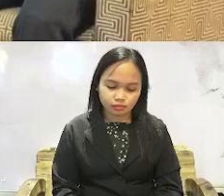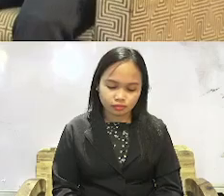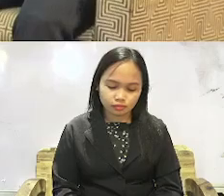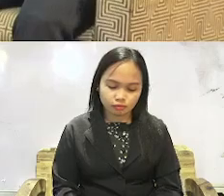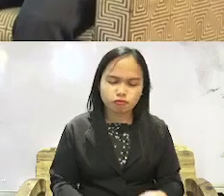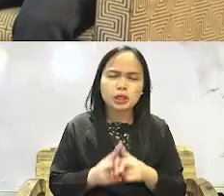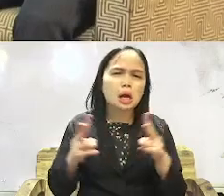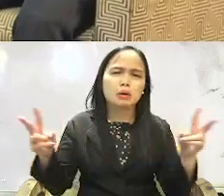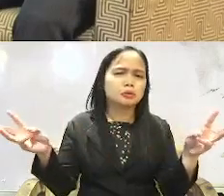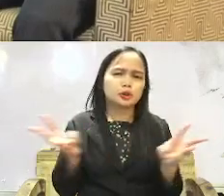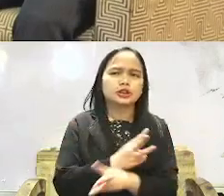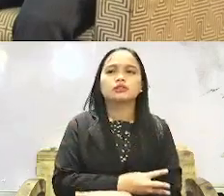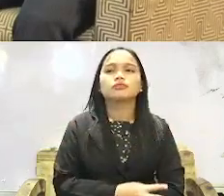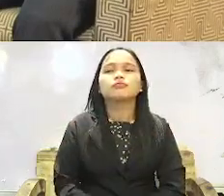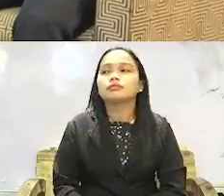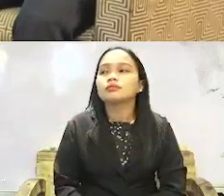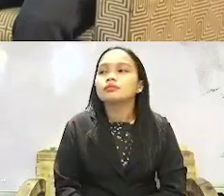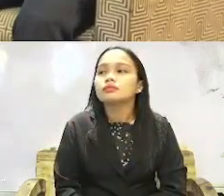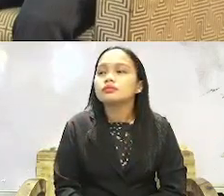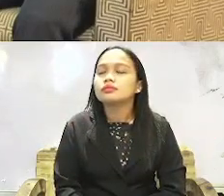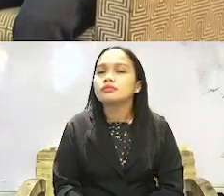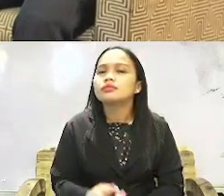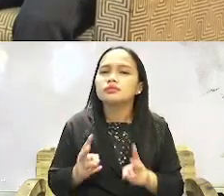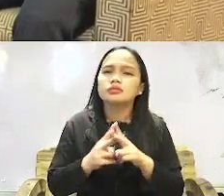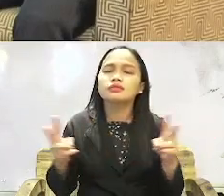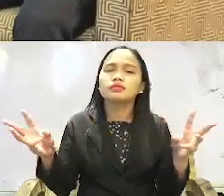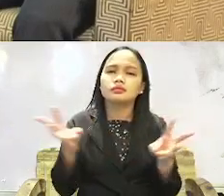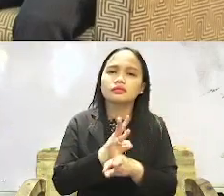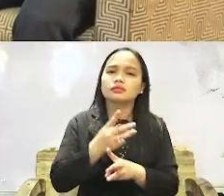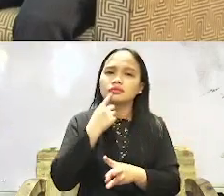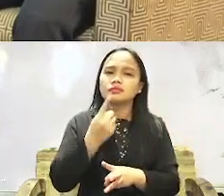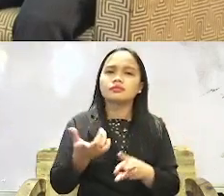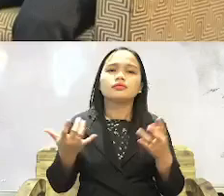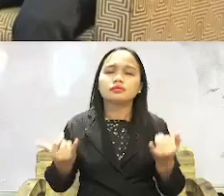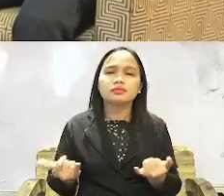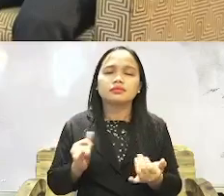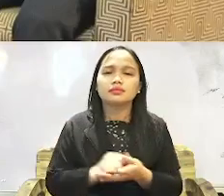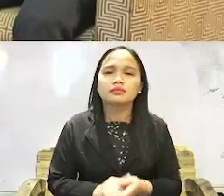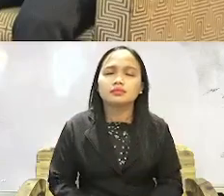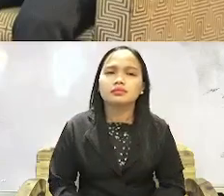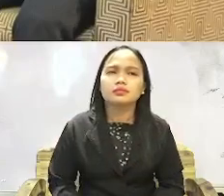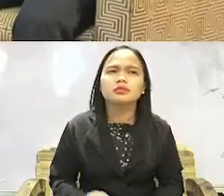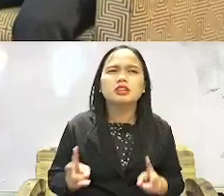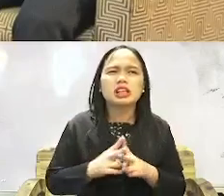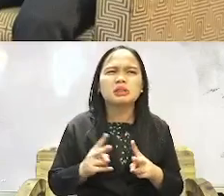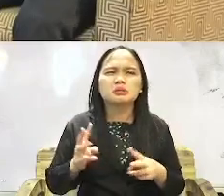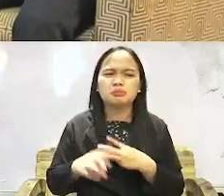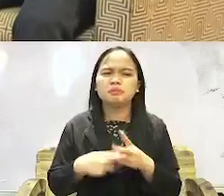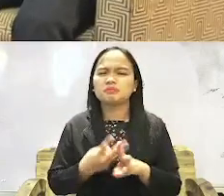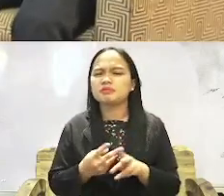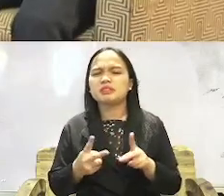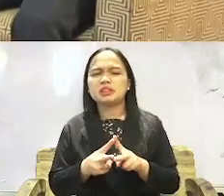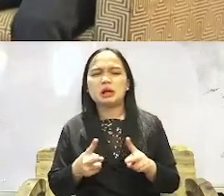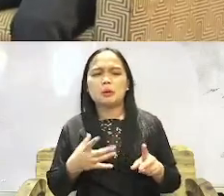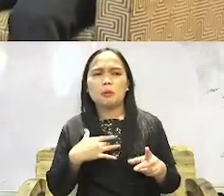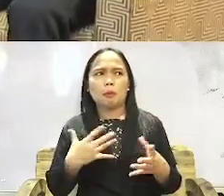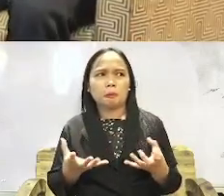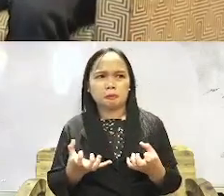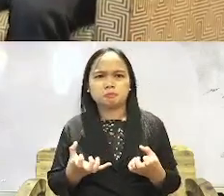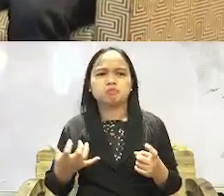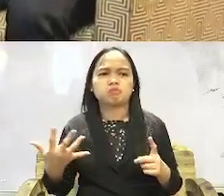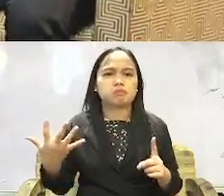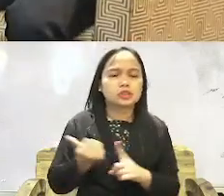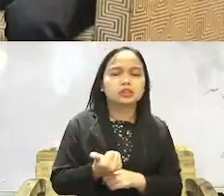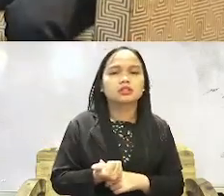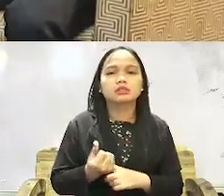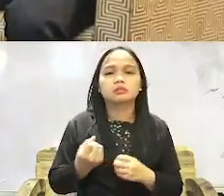worse na. Kumbaga, worse na talaga at very kumbaga aggressive din ang mundo pagdating sa pagmumold ng maraming young